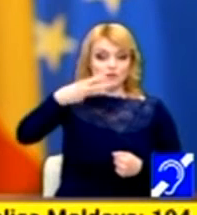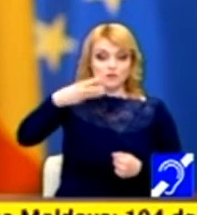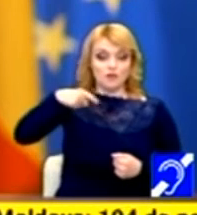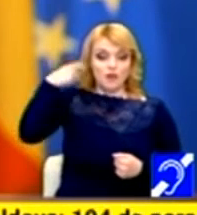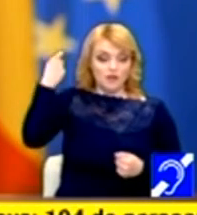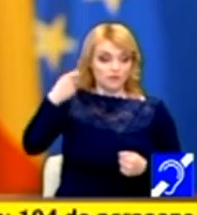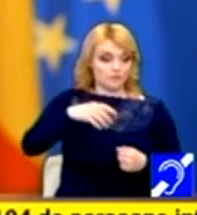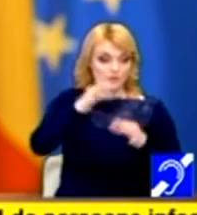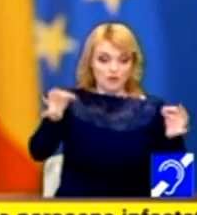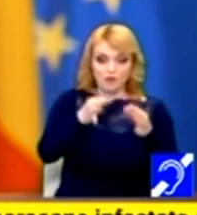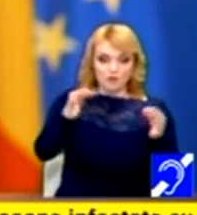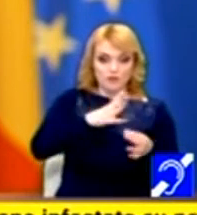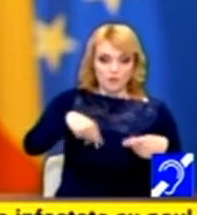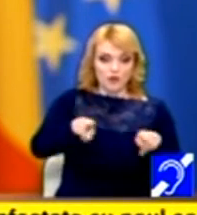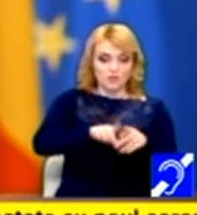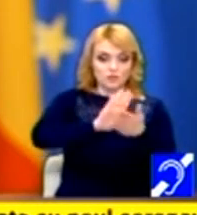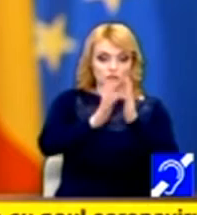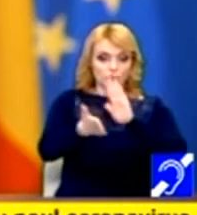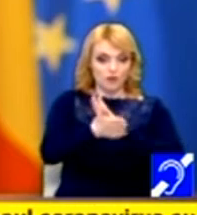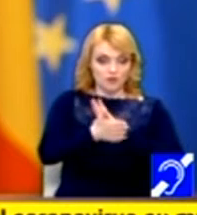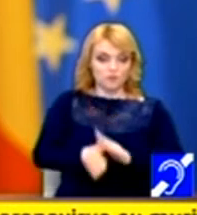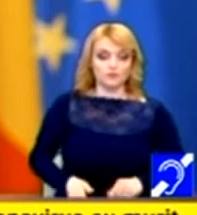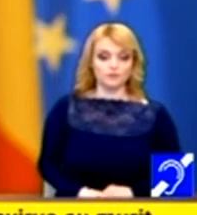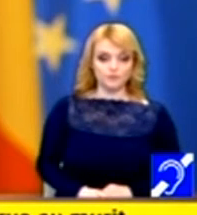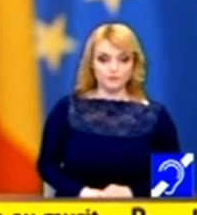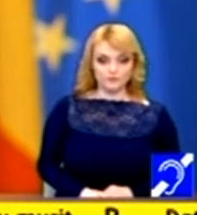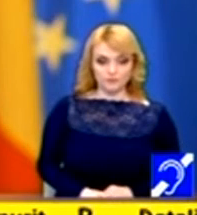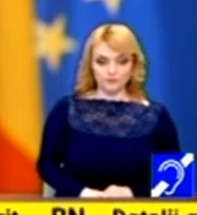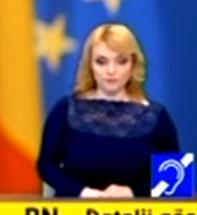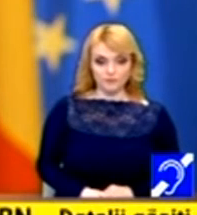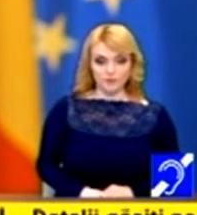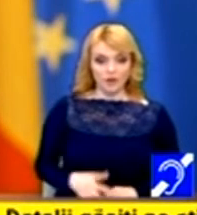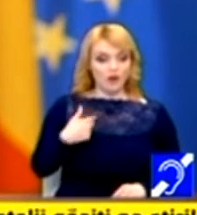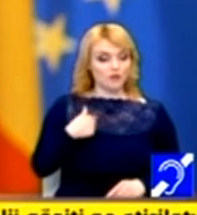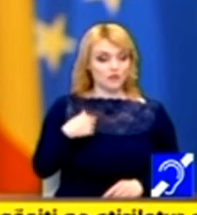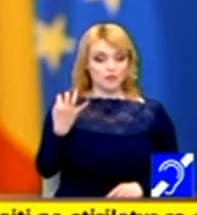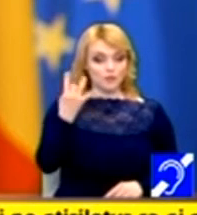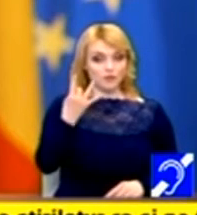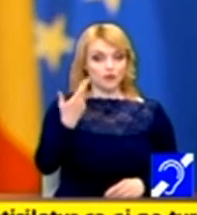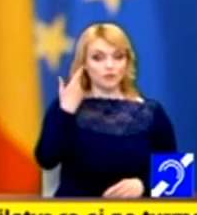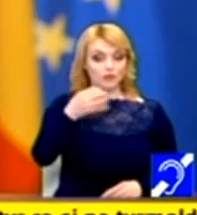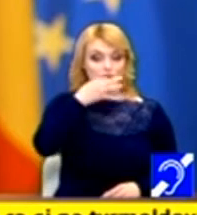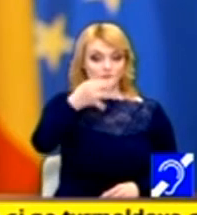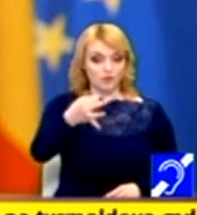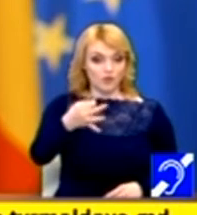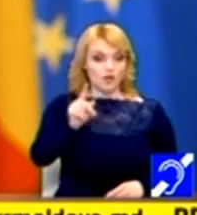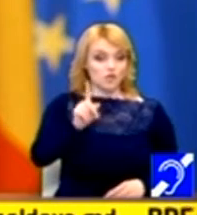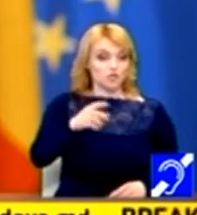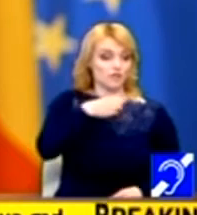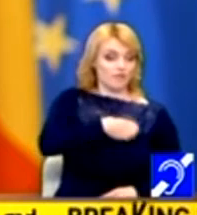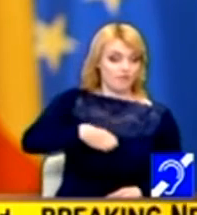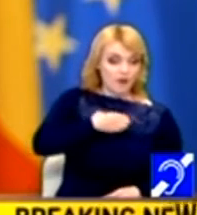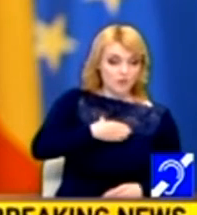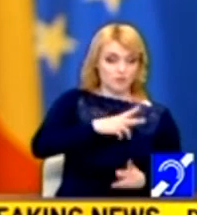în fundamentarea unui stat eficient. Nu este prima dată când spun că cea mai